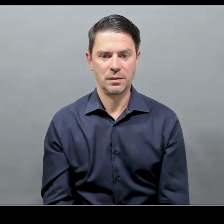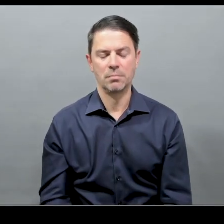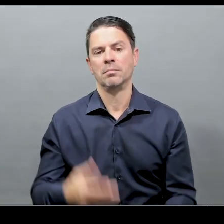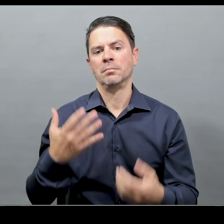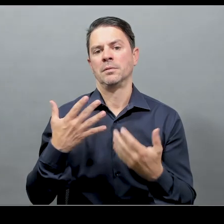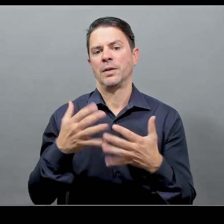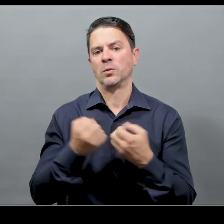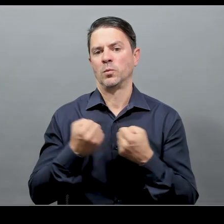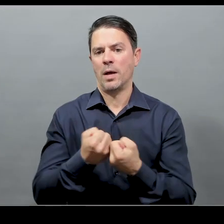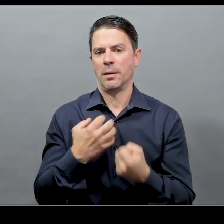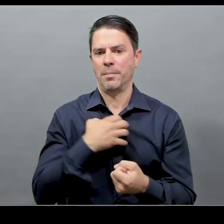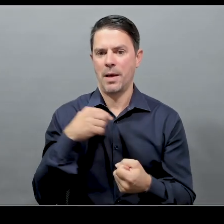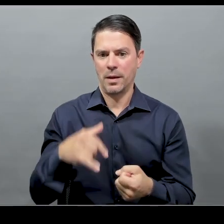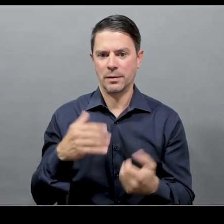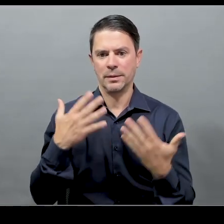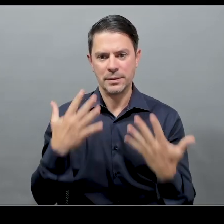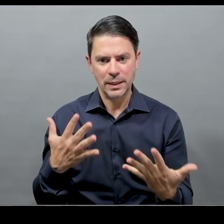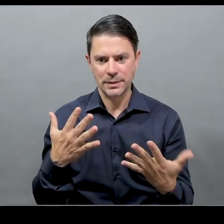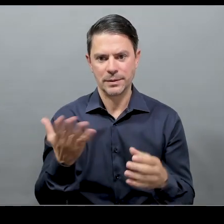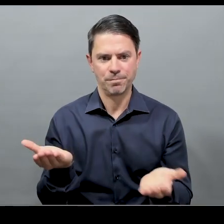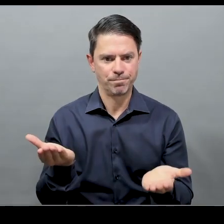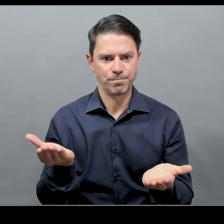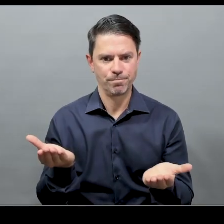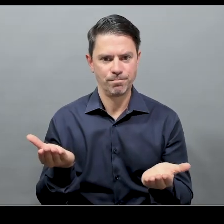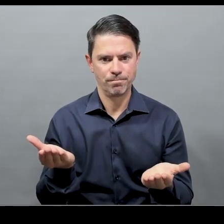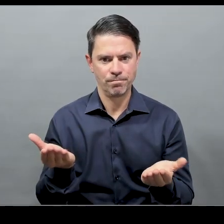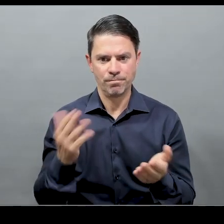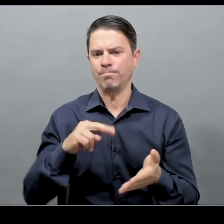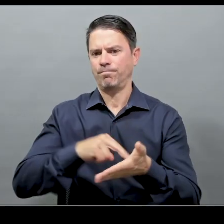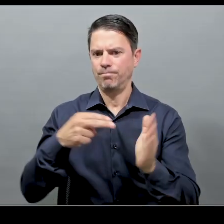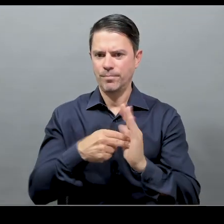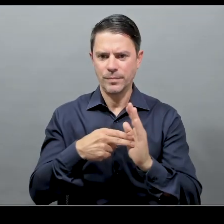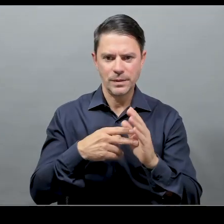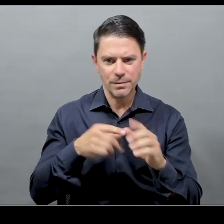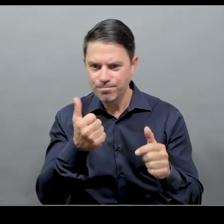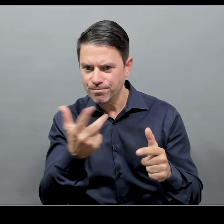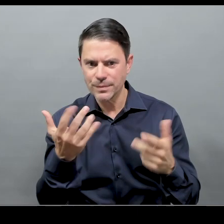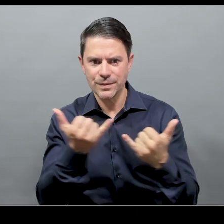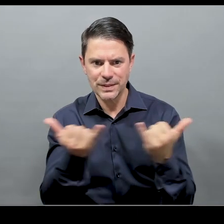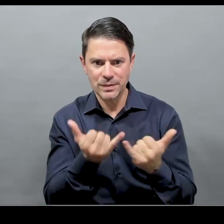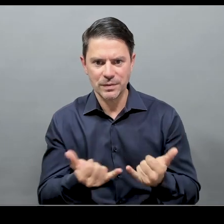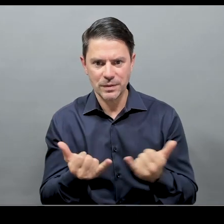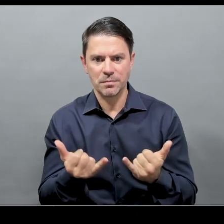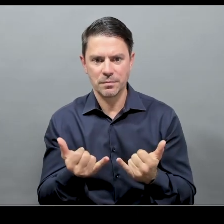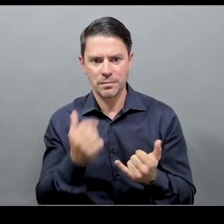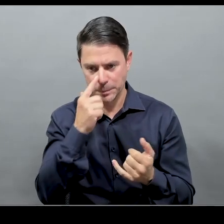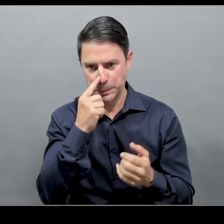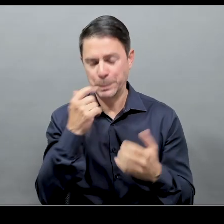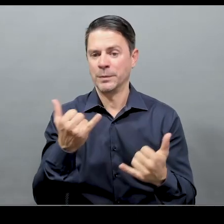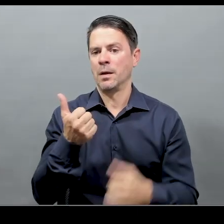Die Bayernheim hat insgesamt 41 Projekte auf den Weg gebracht mit über 3.700 Wohnungen.